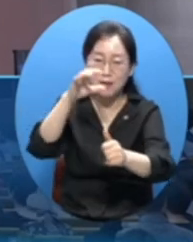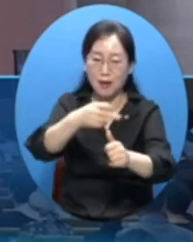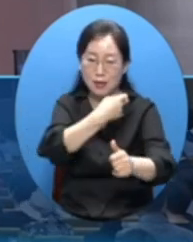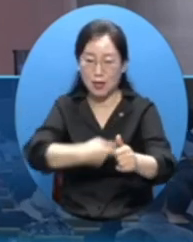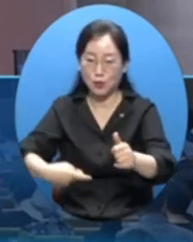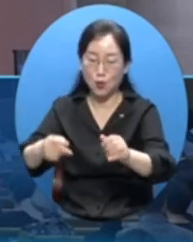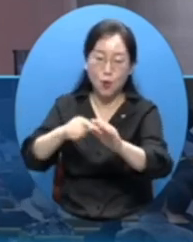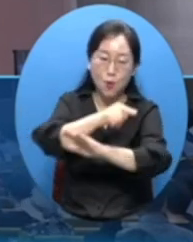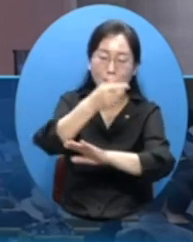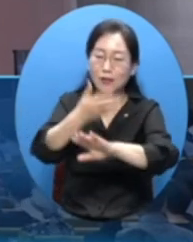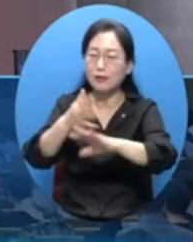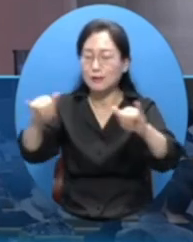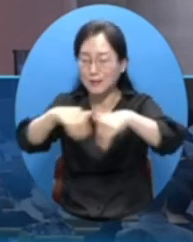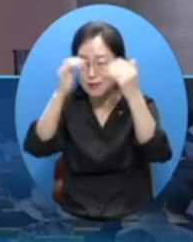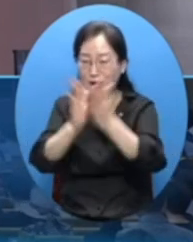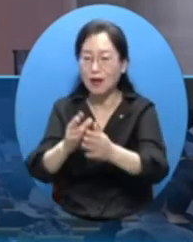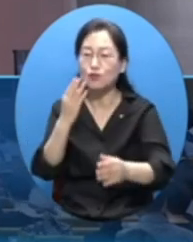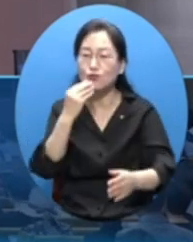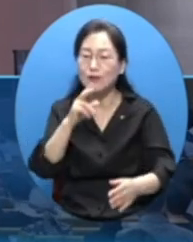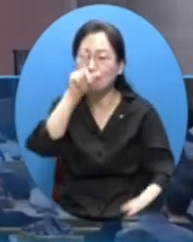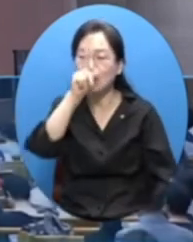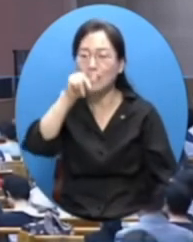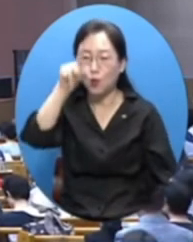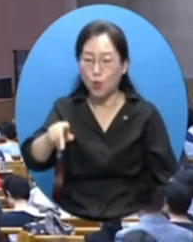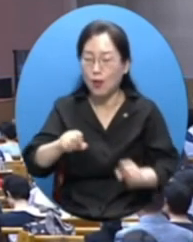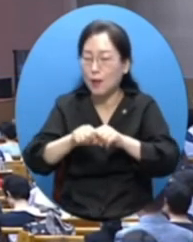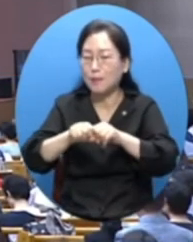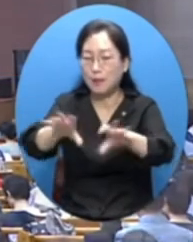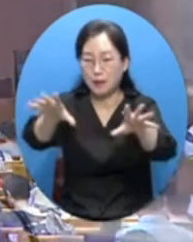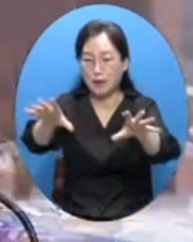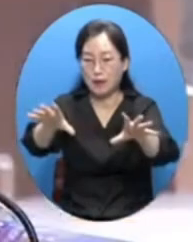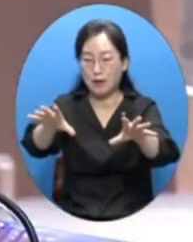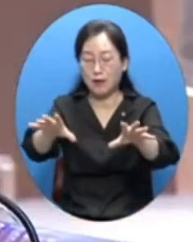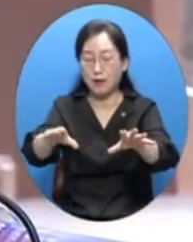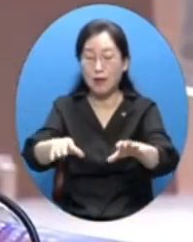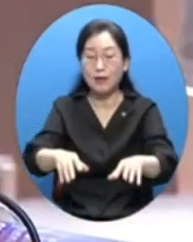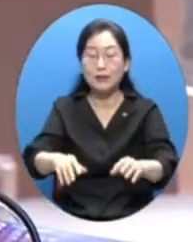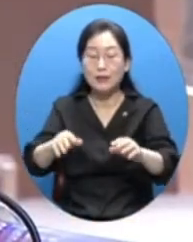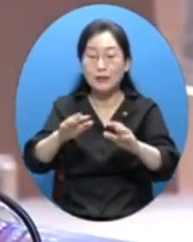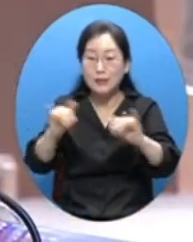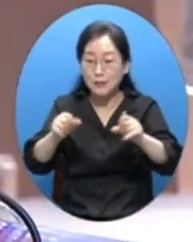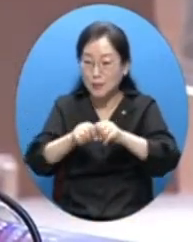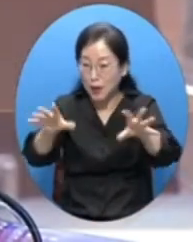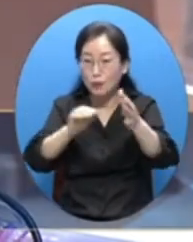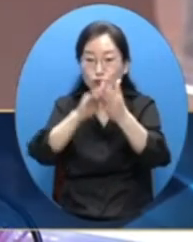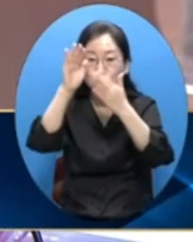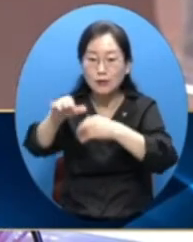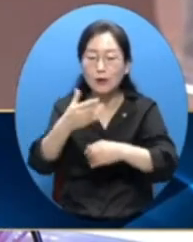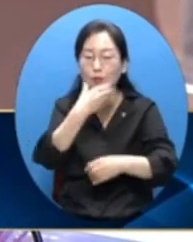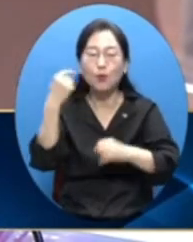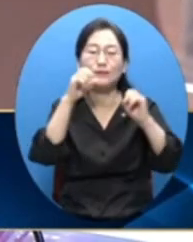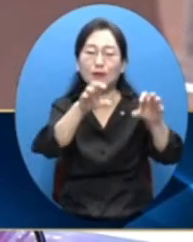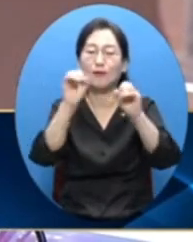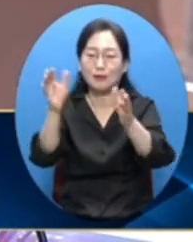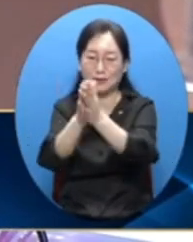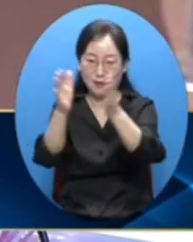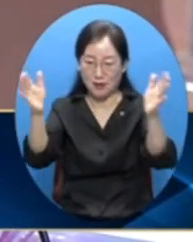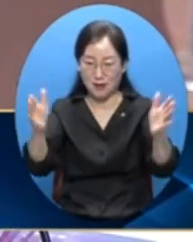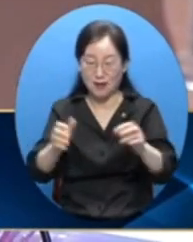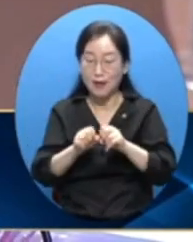유대와 사마리아 모든 땅으로 흩어지니라. 근데 흩어진 사람들이 나가서 복음을 전하기 시작했습니다. 흩어진